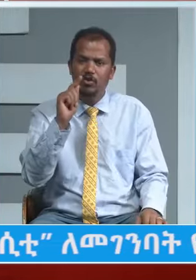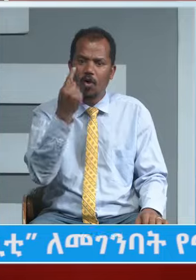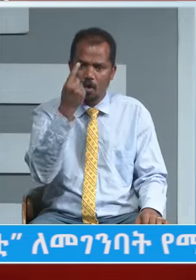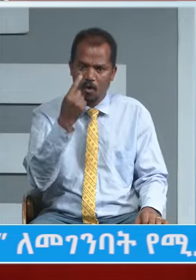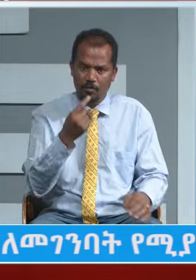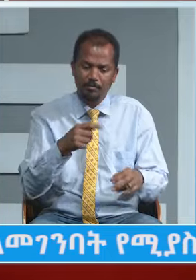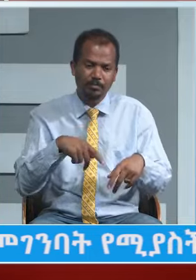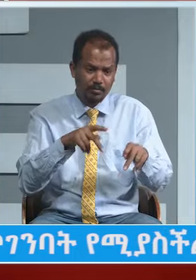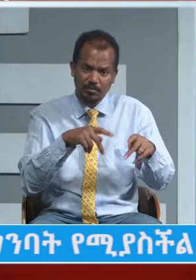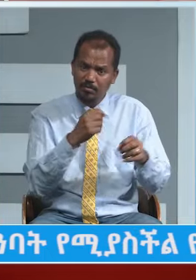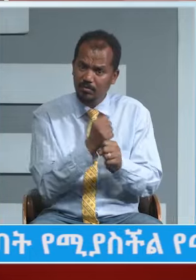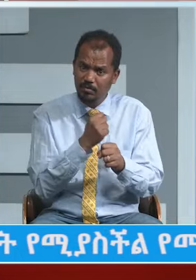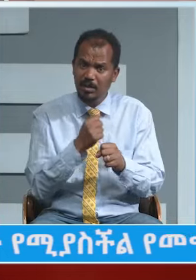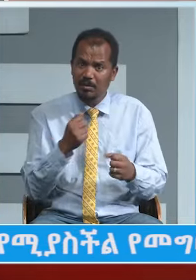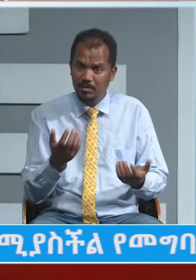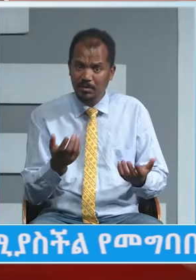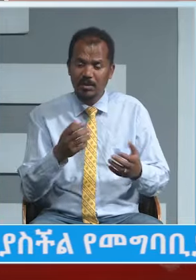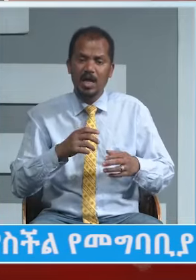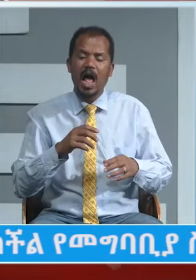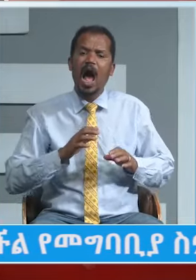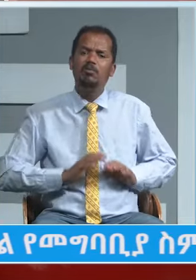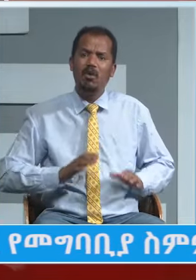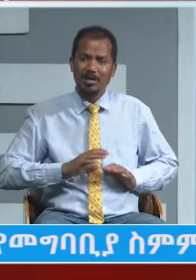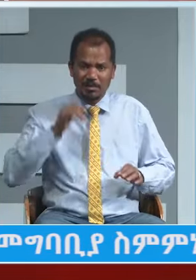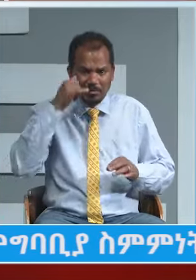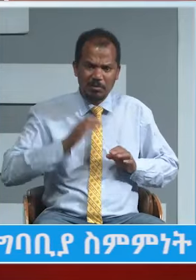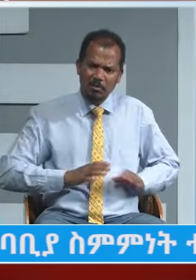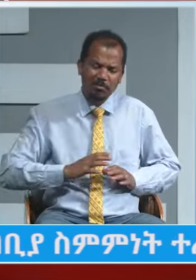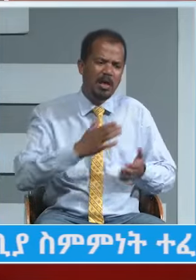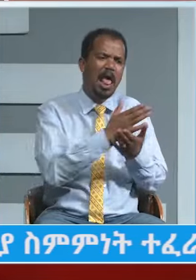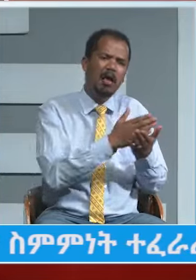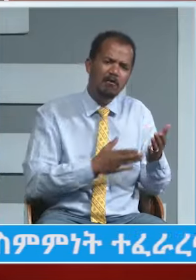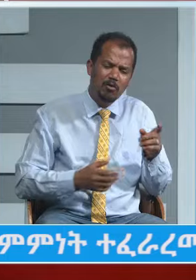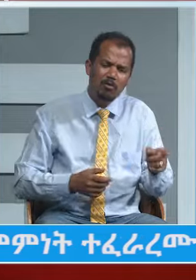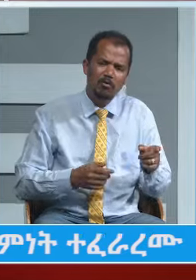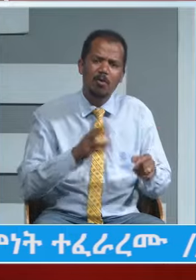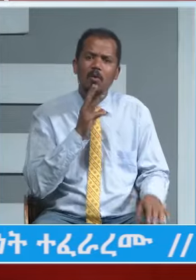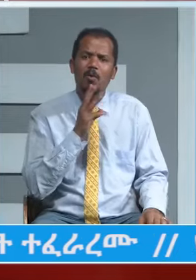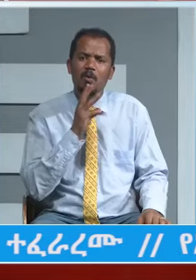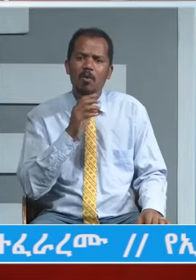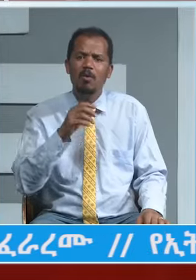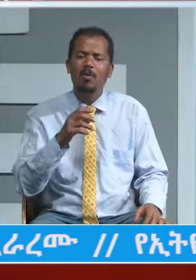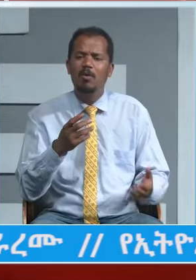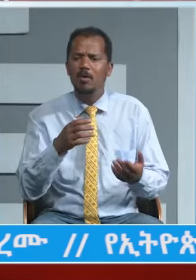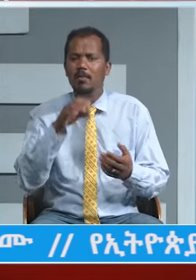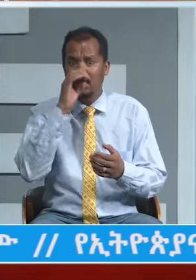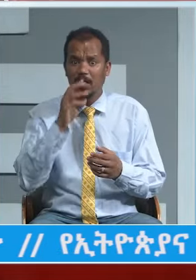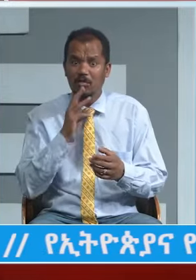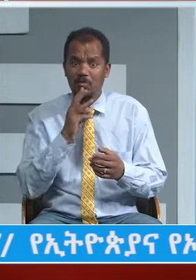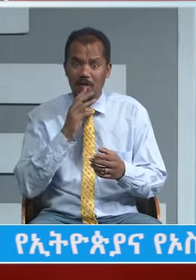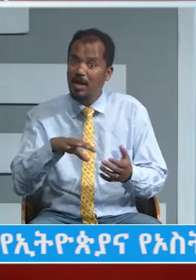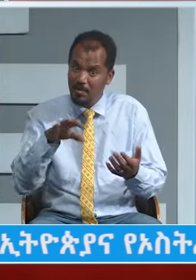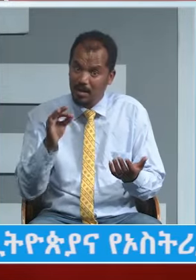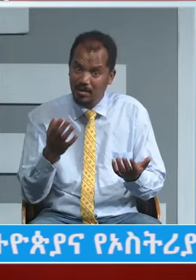مسنول تاگزول میکنونی گفتنه سرانگس کاسیوچن لما کنون ل اربوتو درو لكفي الاربطات درو يوها يمزطوان اقربوت